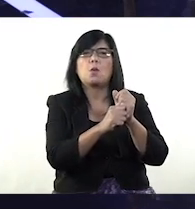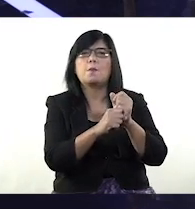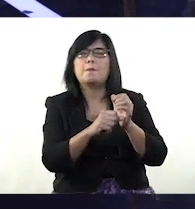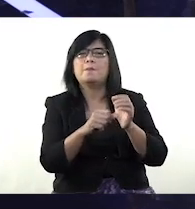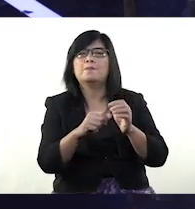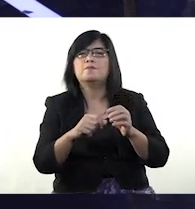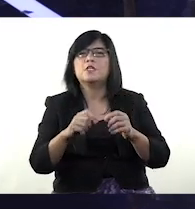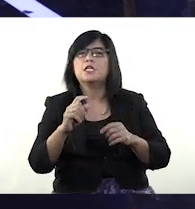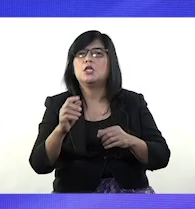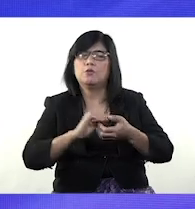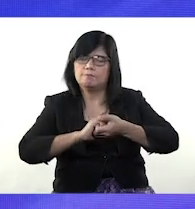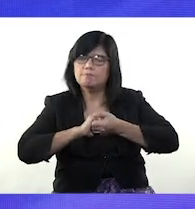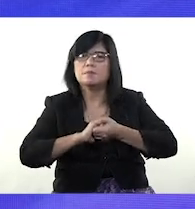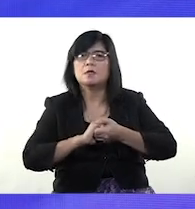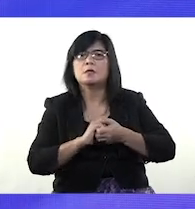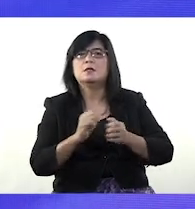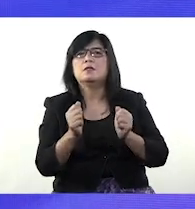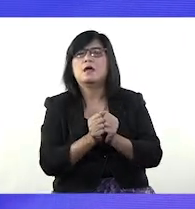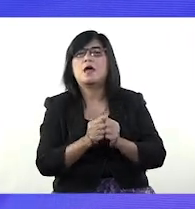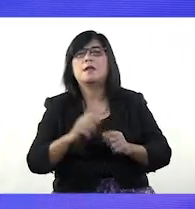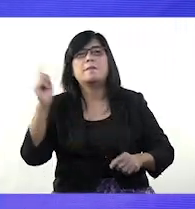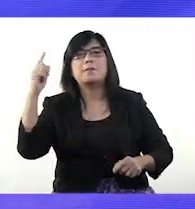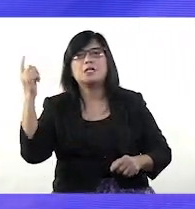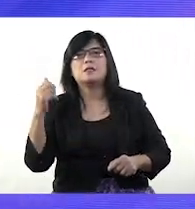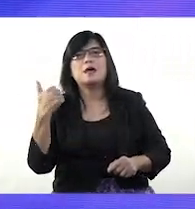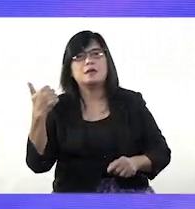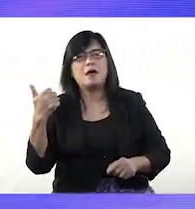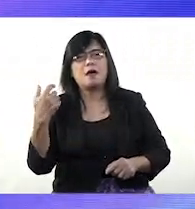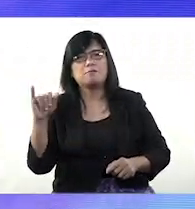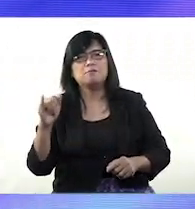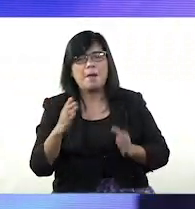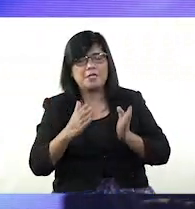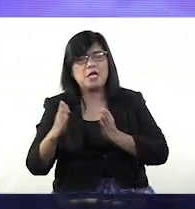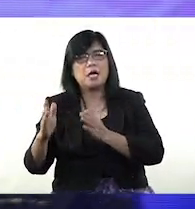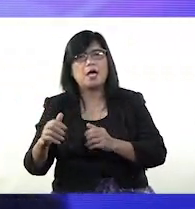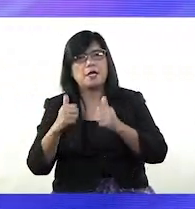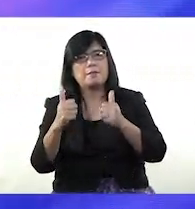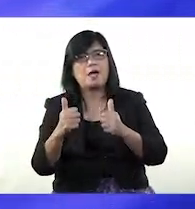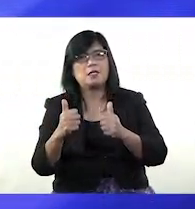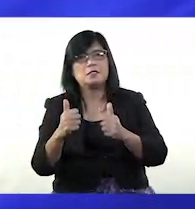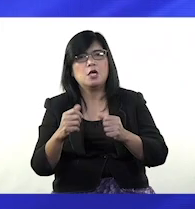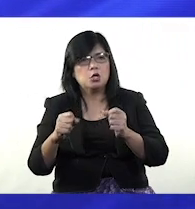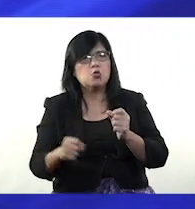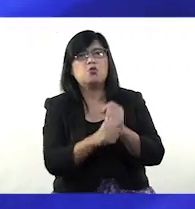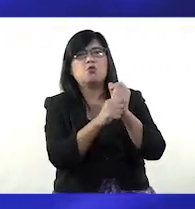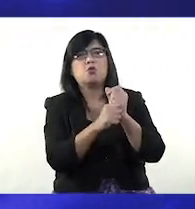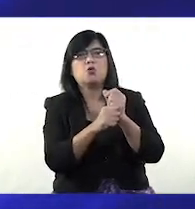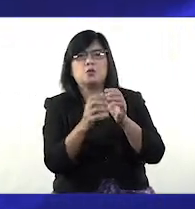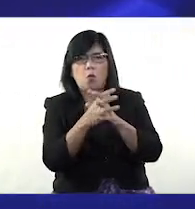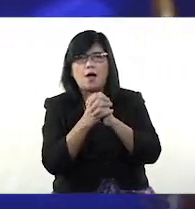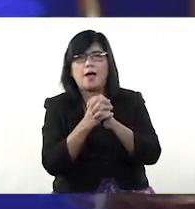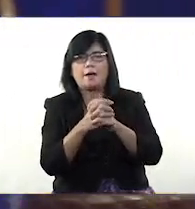Hai bertentangan dengan firman Tuhan itu beda-beda Hai misalnya apa pendeta hai